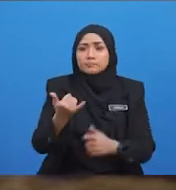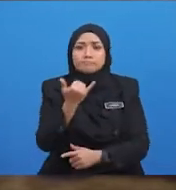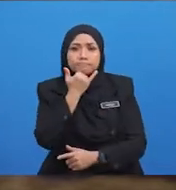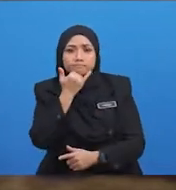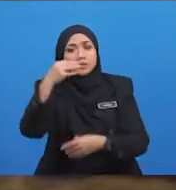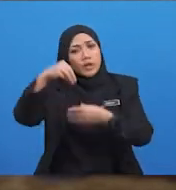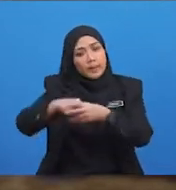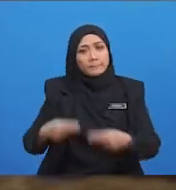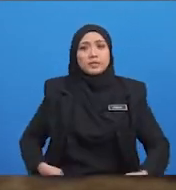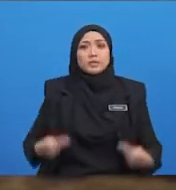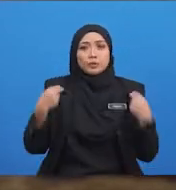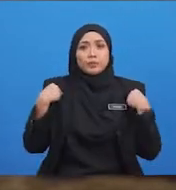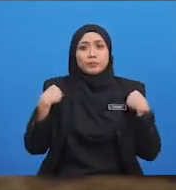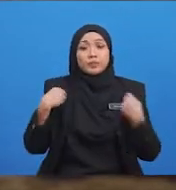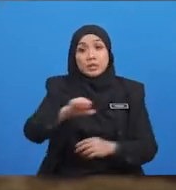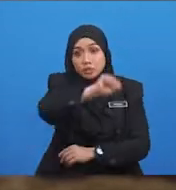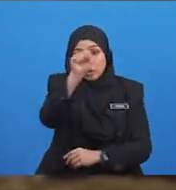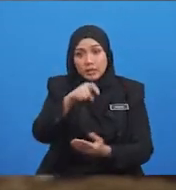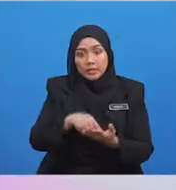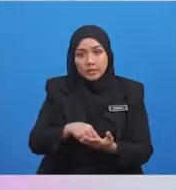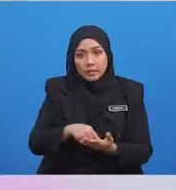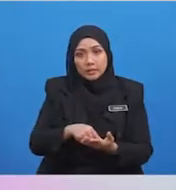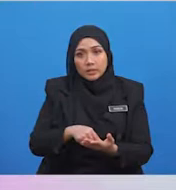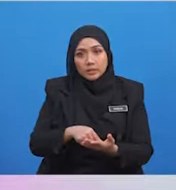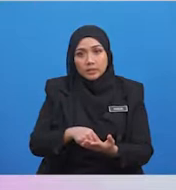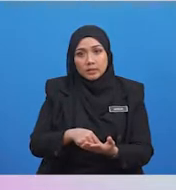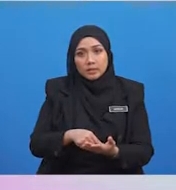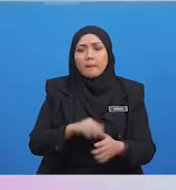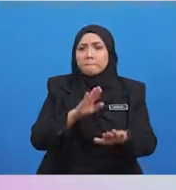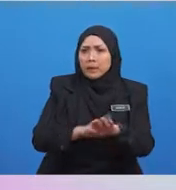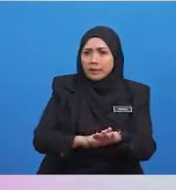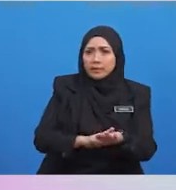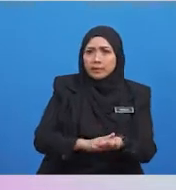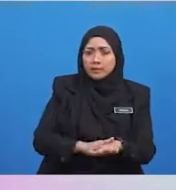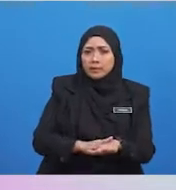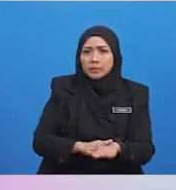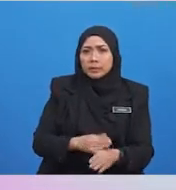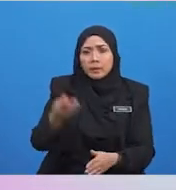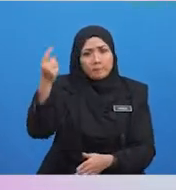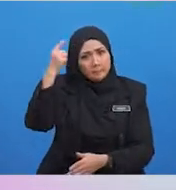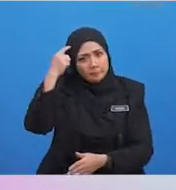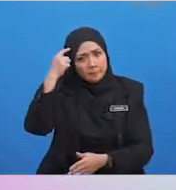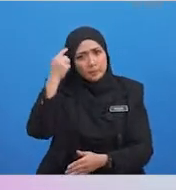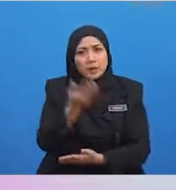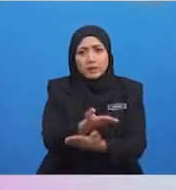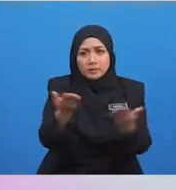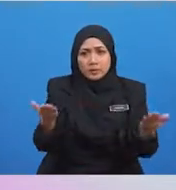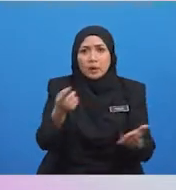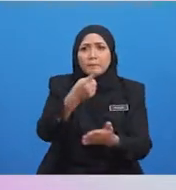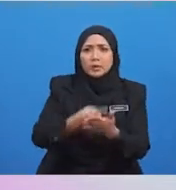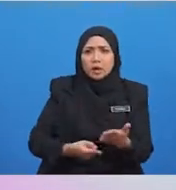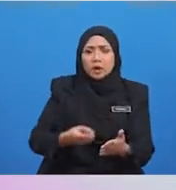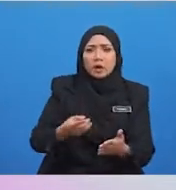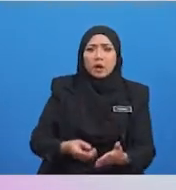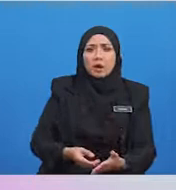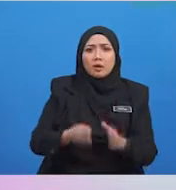dalam hidup. Soalannya berbunyi, pada pendapat anda, apakah